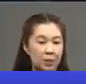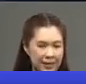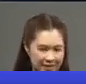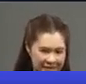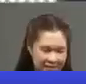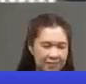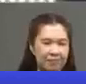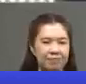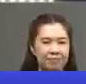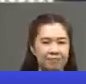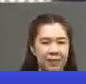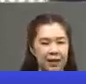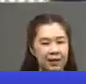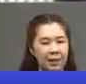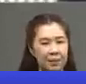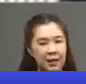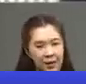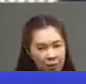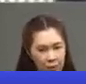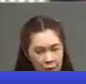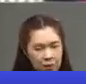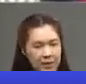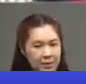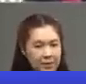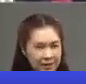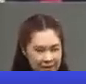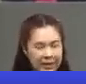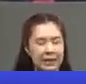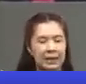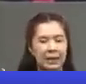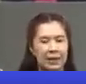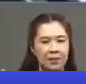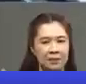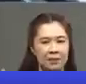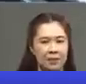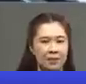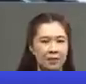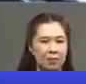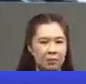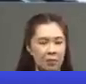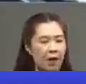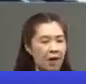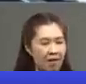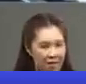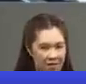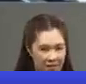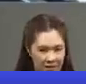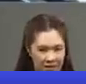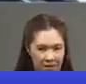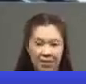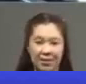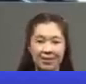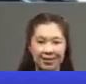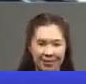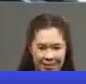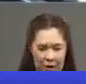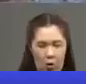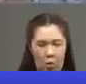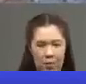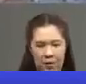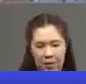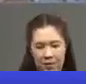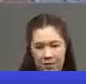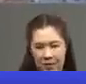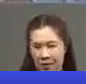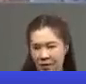ประมาณ11:10นที่ผ่านมาโดยทันทีที่ท่านนายกรัฐมนตรีเดินทางมาถึงที่บน 6ท่านได้เข้าไปยัง